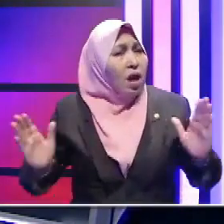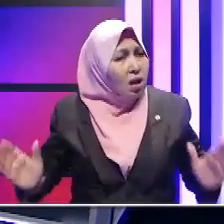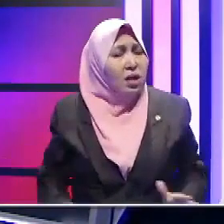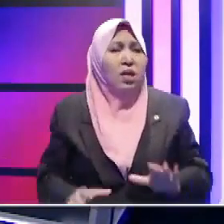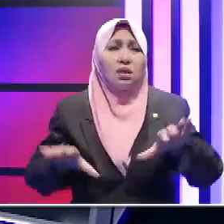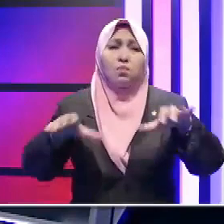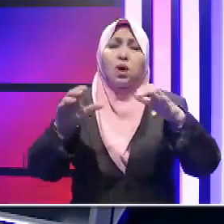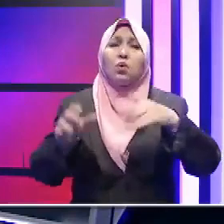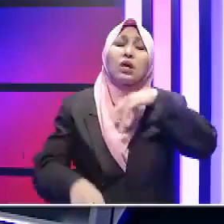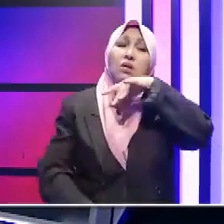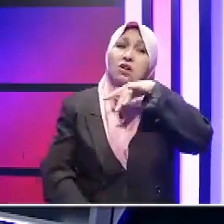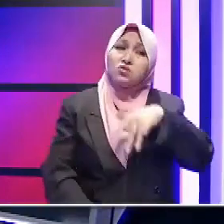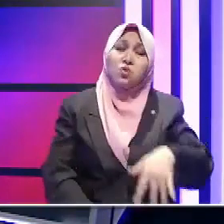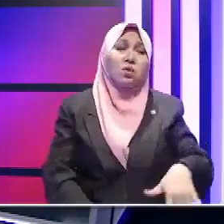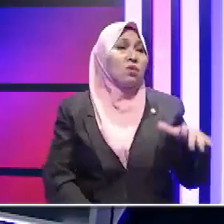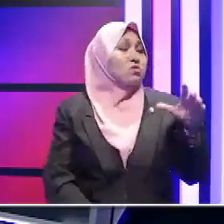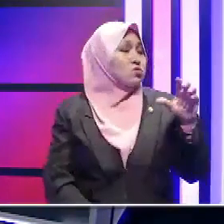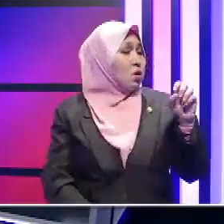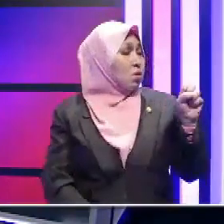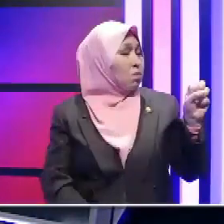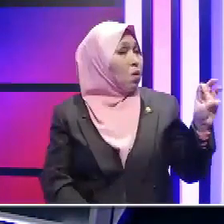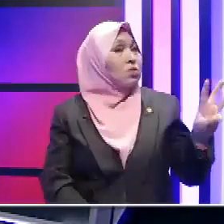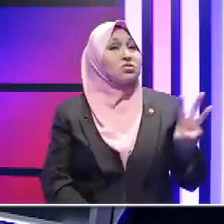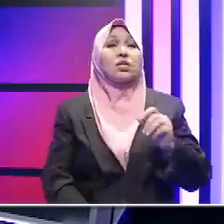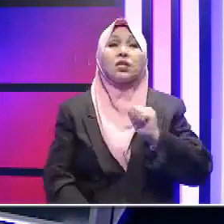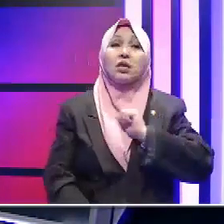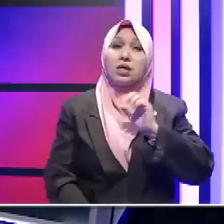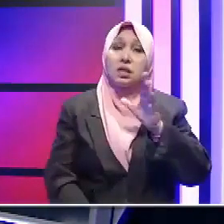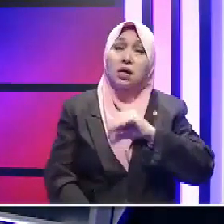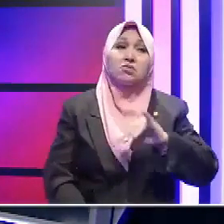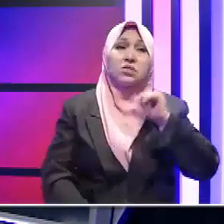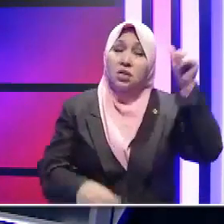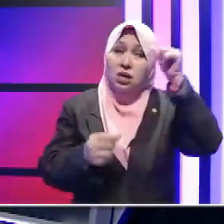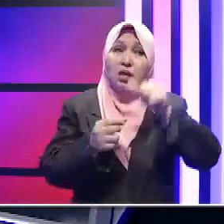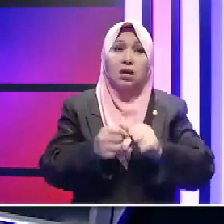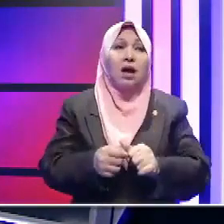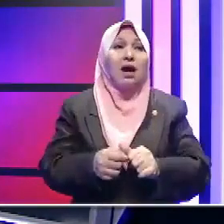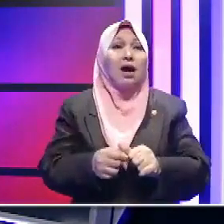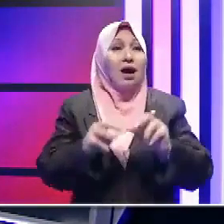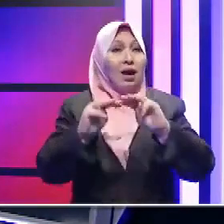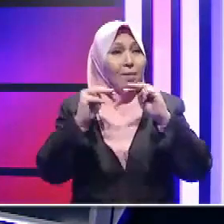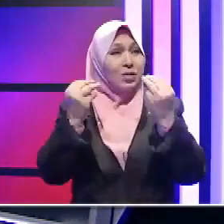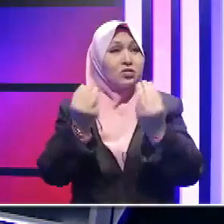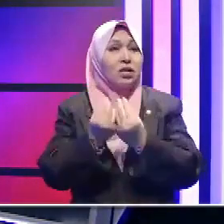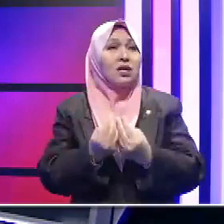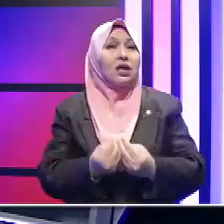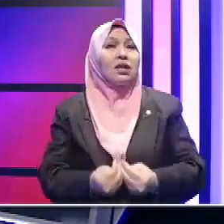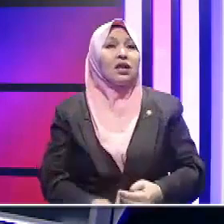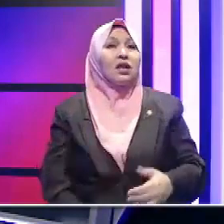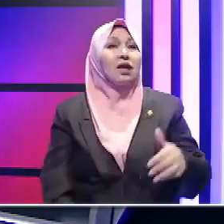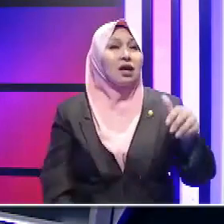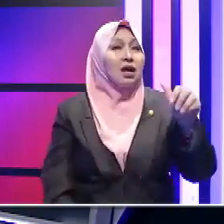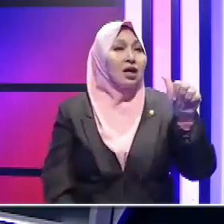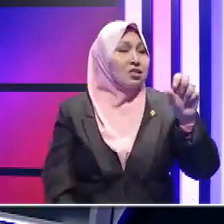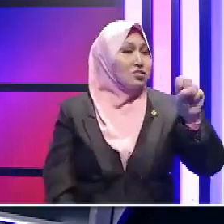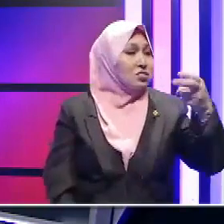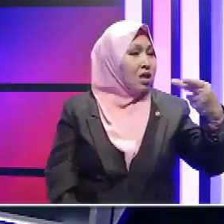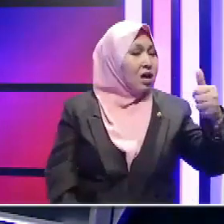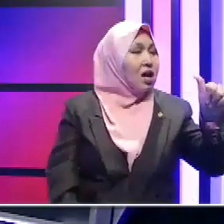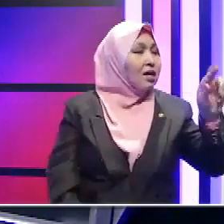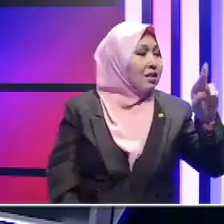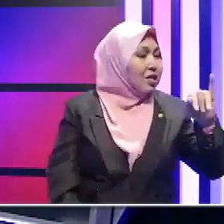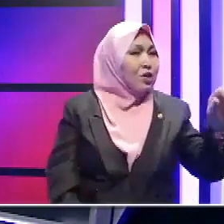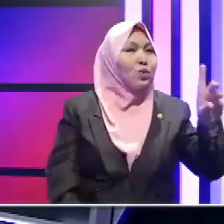dilakukan oleh Rasulullah Shallallahu Alaihi Wa sendiri Saya ingat kisah kaum Asy'ari Yun adegan dengan cerita kau masih